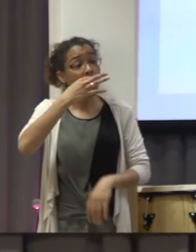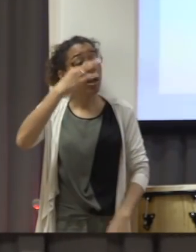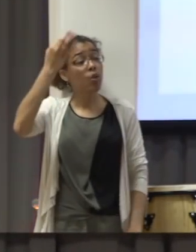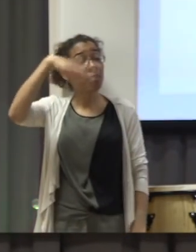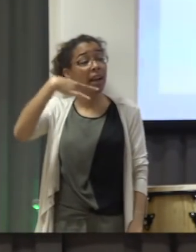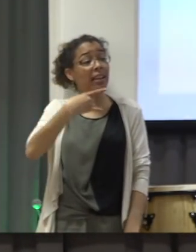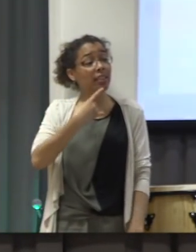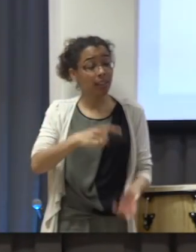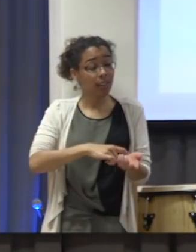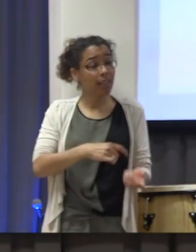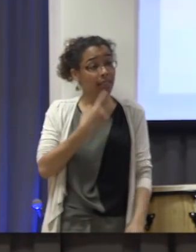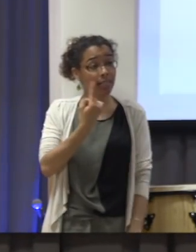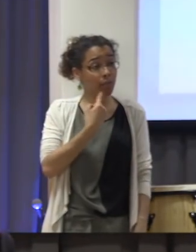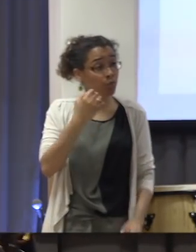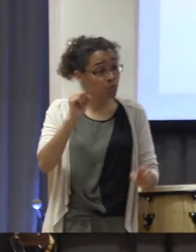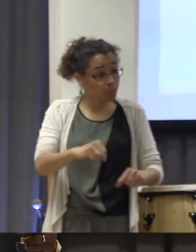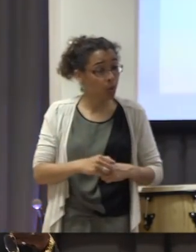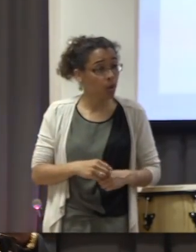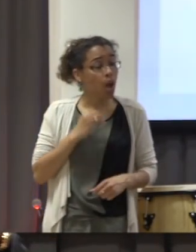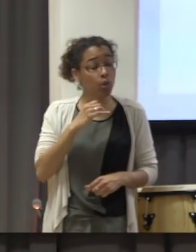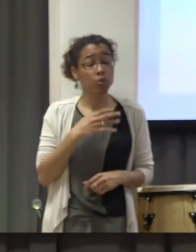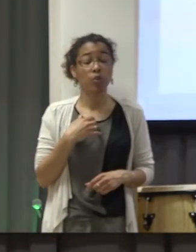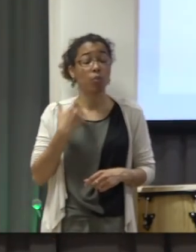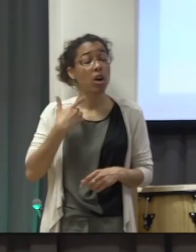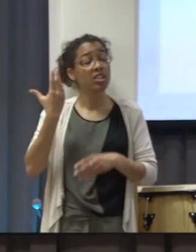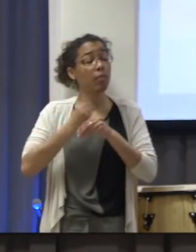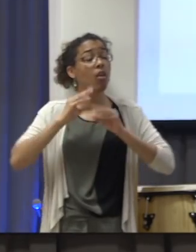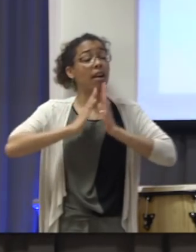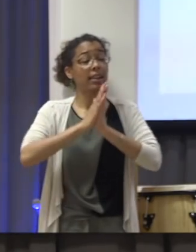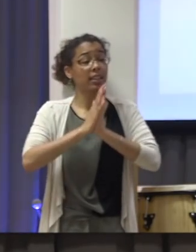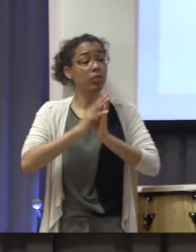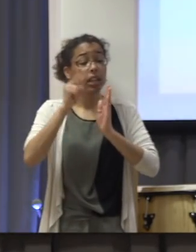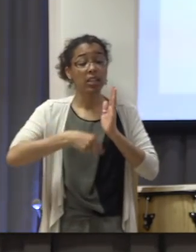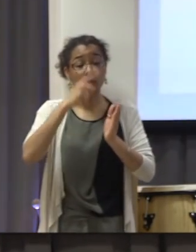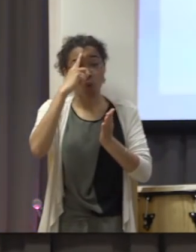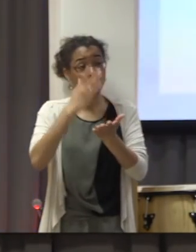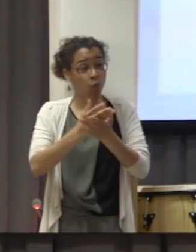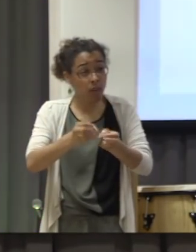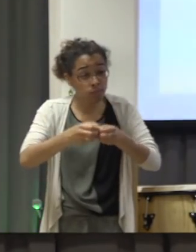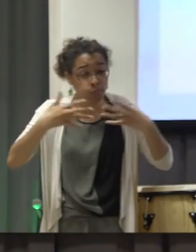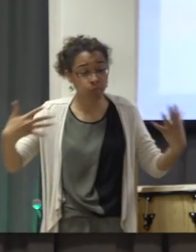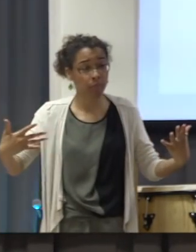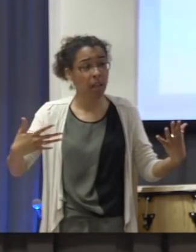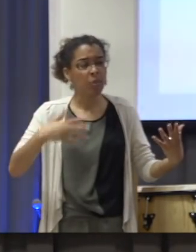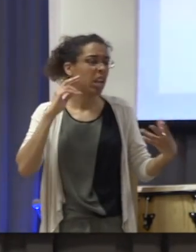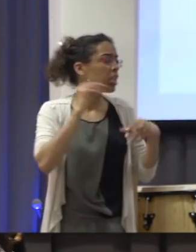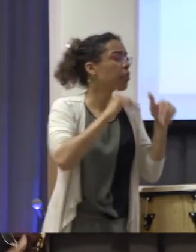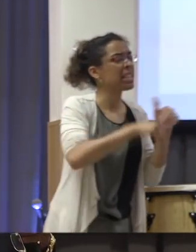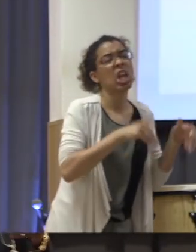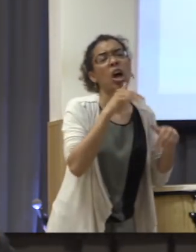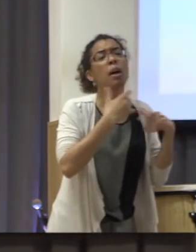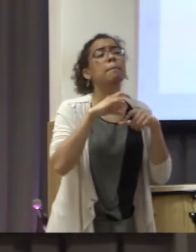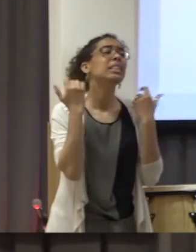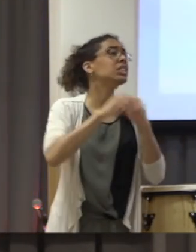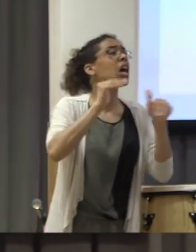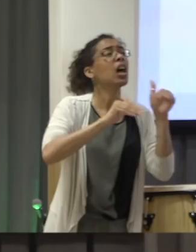bouche. Souvent, nous courons. Moi, j'apprends à l'église à développer la foi, que plutôt de me courir toujours, pasteur,